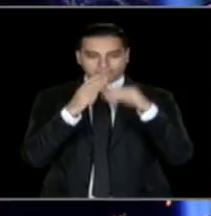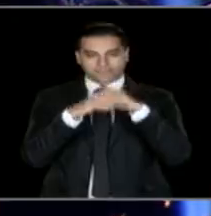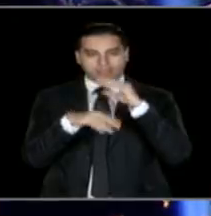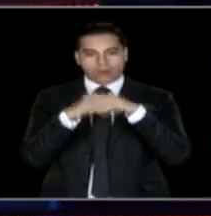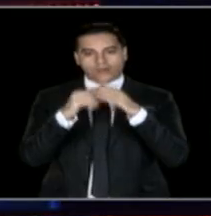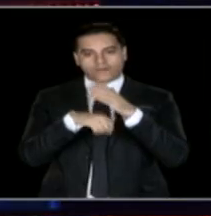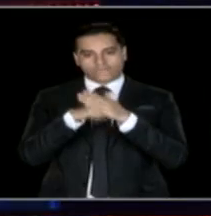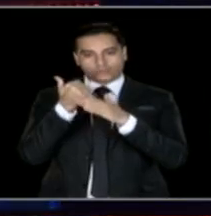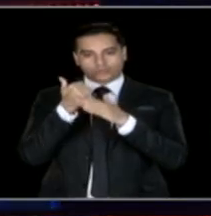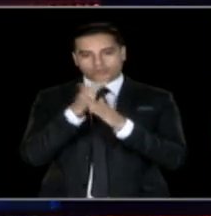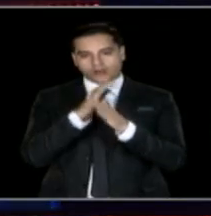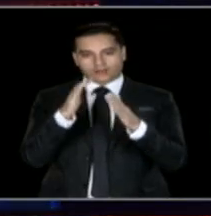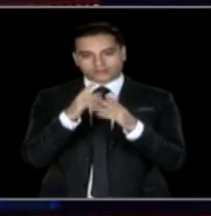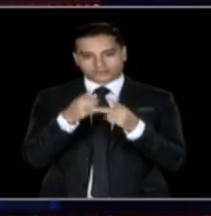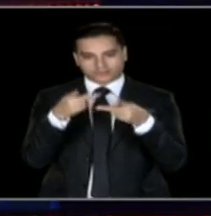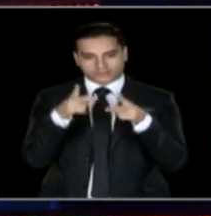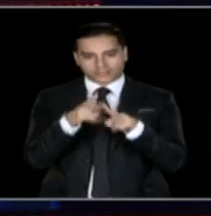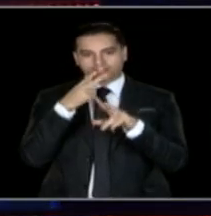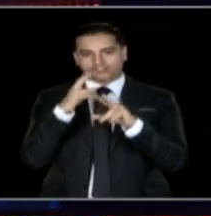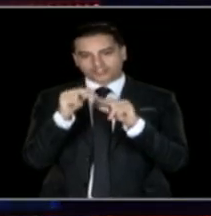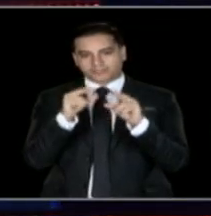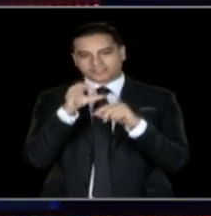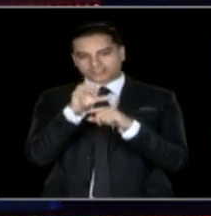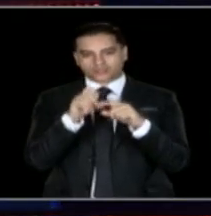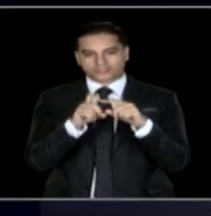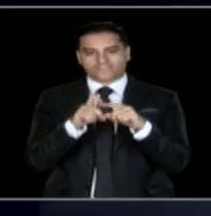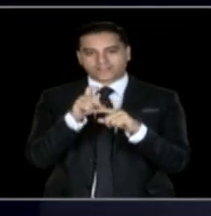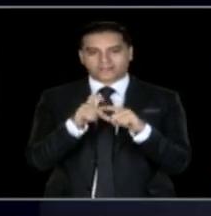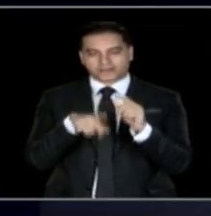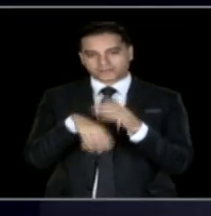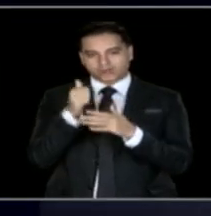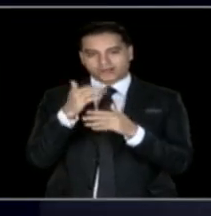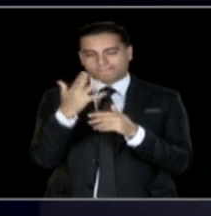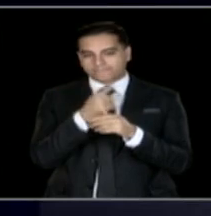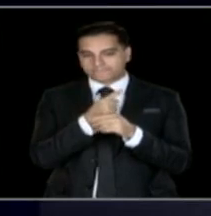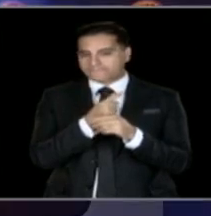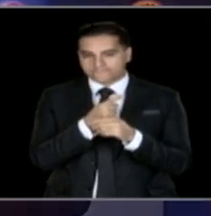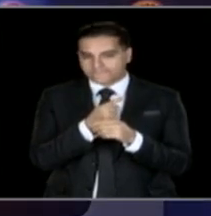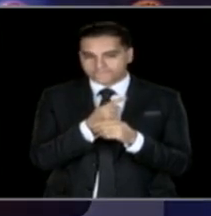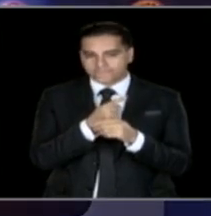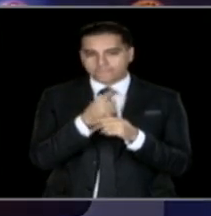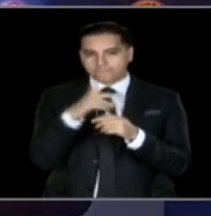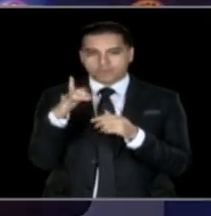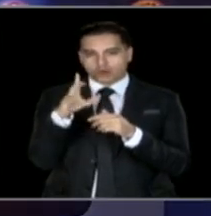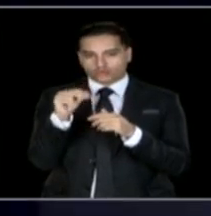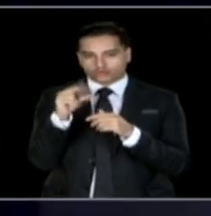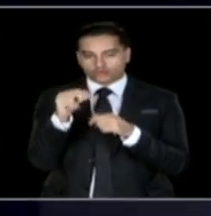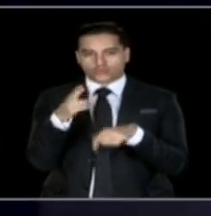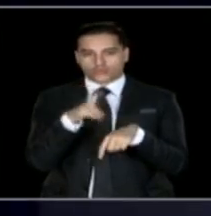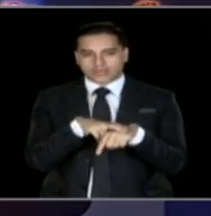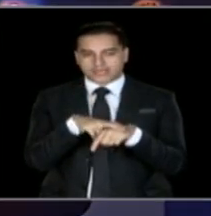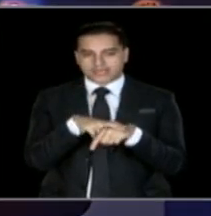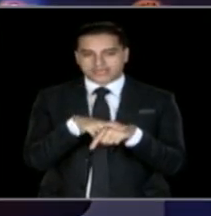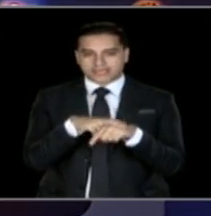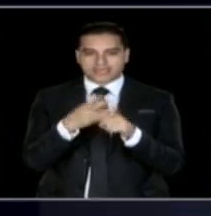بيحاولوا، مش بيحاولوا، هما شبه هربوا بالمباراة. كنتوا كام يا فيرينا؟ كنا 120. 120. وكم إجابة